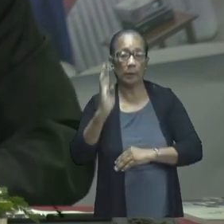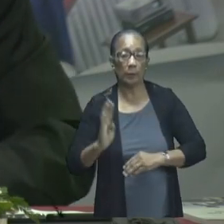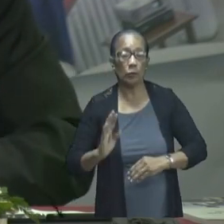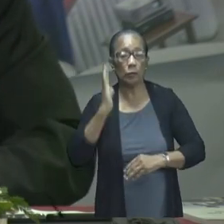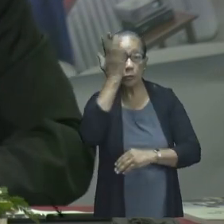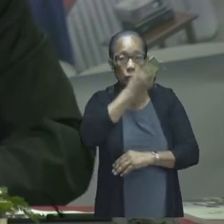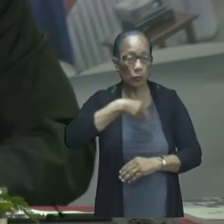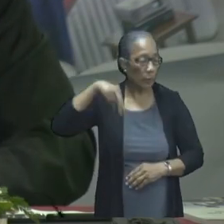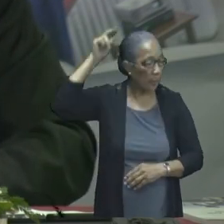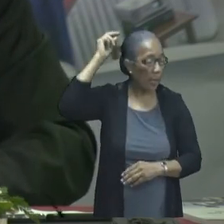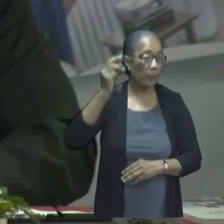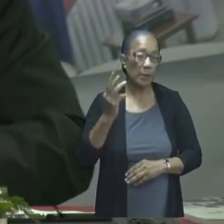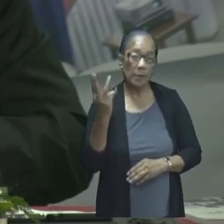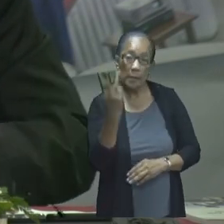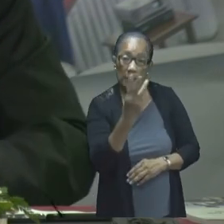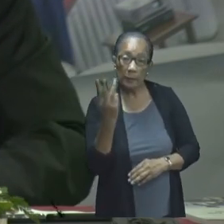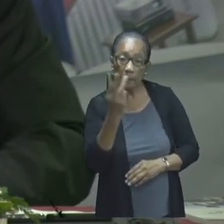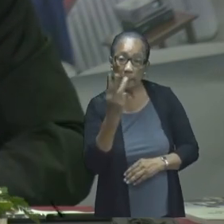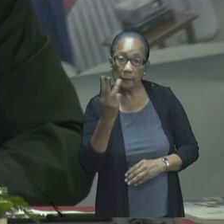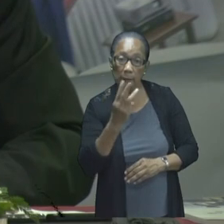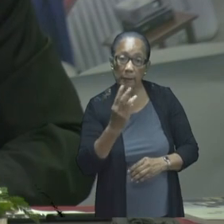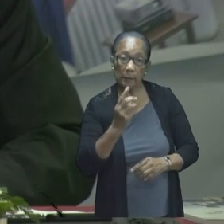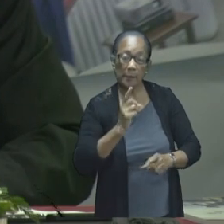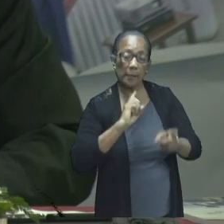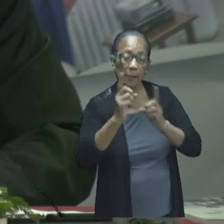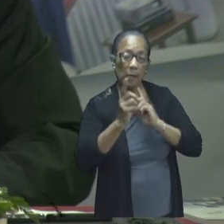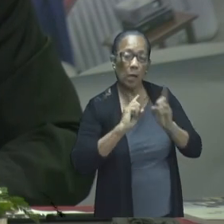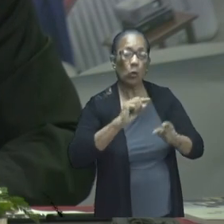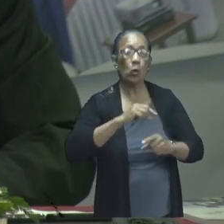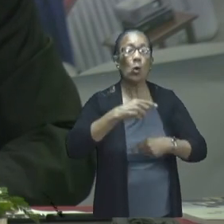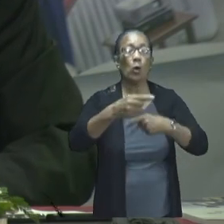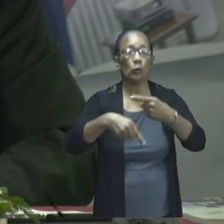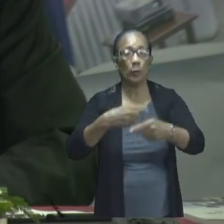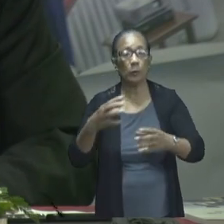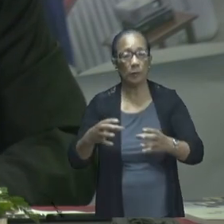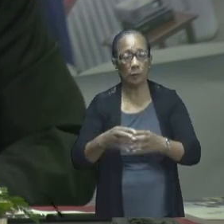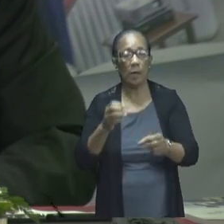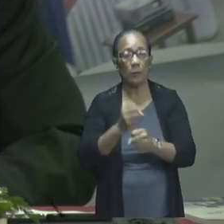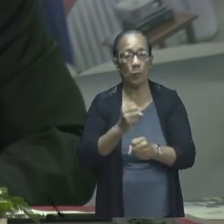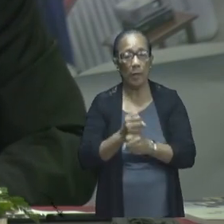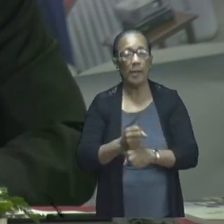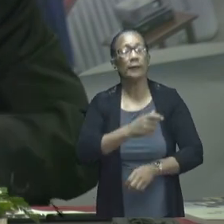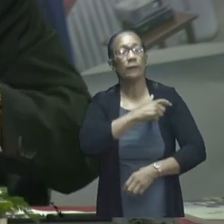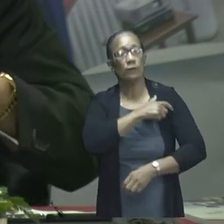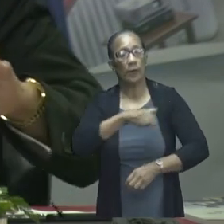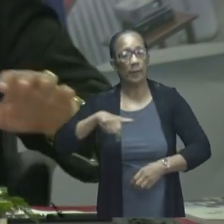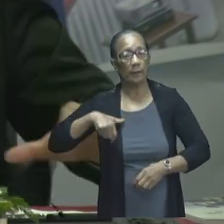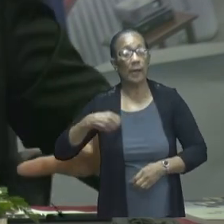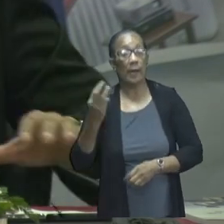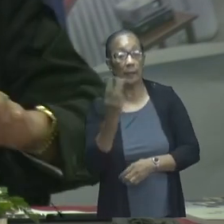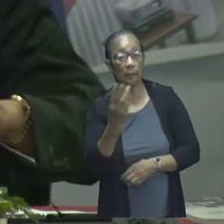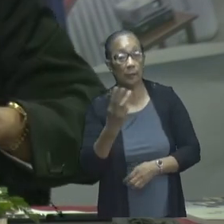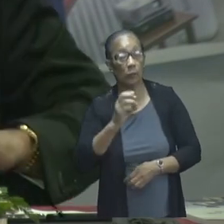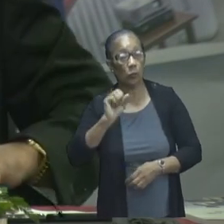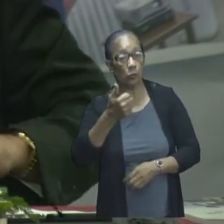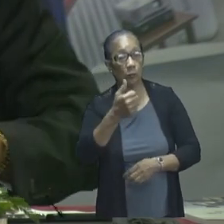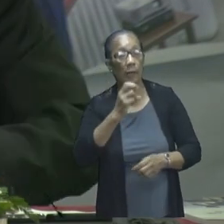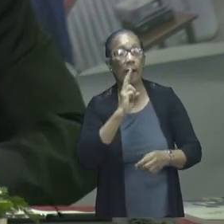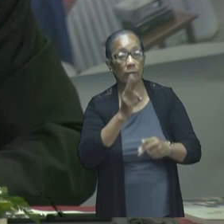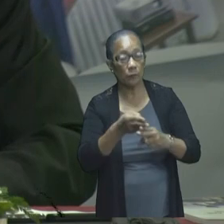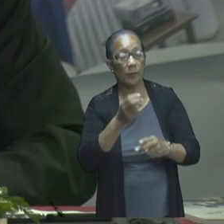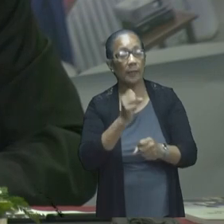trilaterale statische dialoog ontwikkeld om de samenwerken op het niveau van de presidenten aan te sturen naar